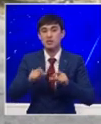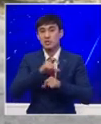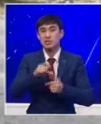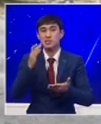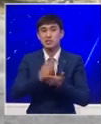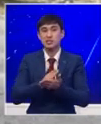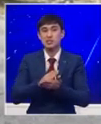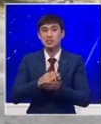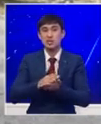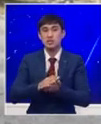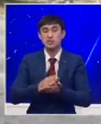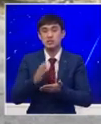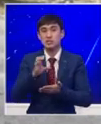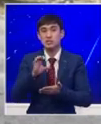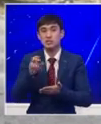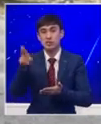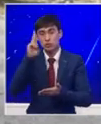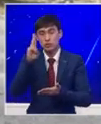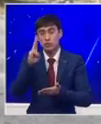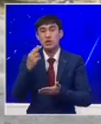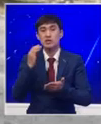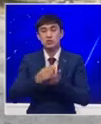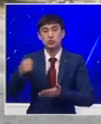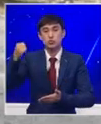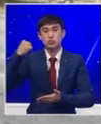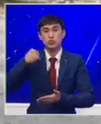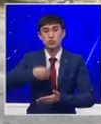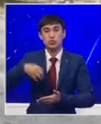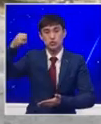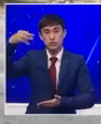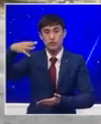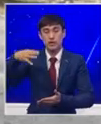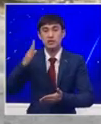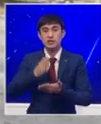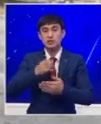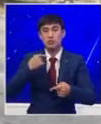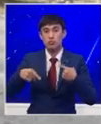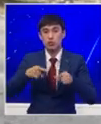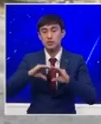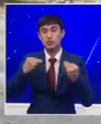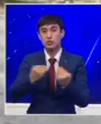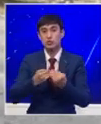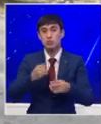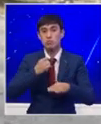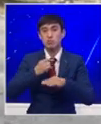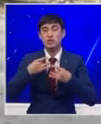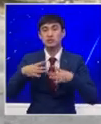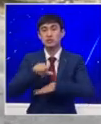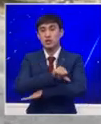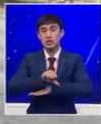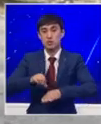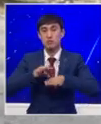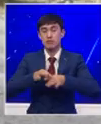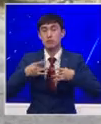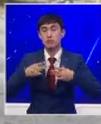имеется есть душевые во дворе стадион две площадки для проведения торжественных линеек следует отметить что осенью прошлого года